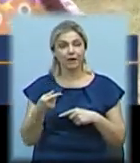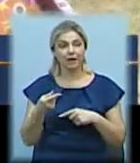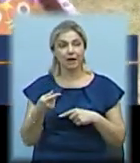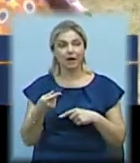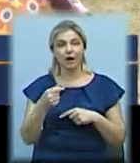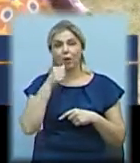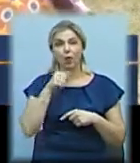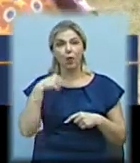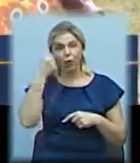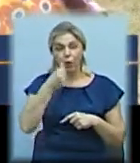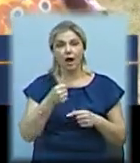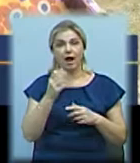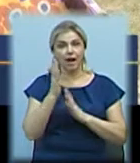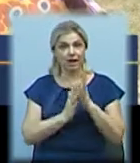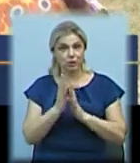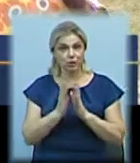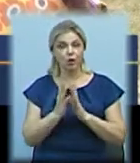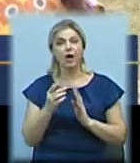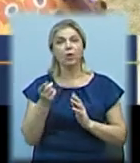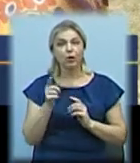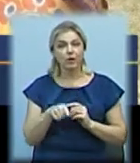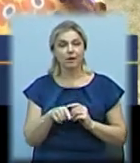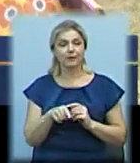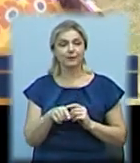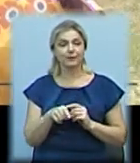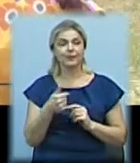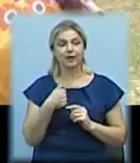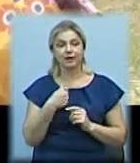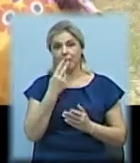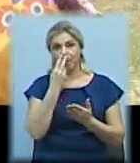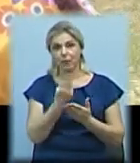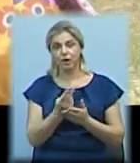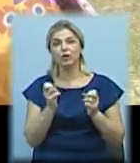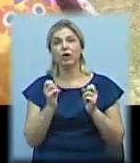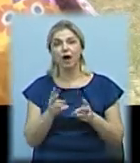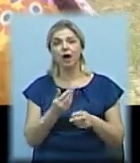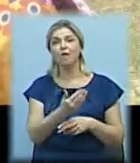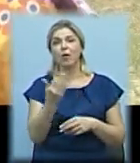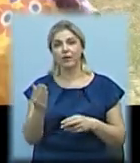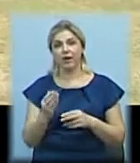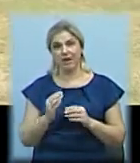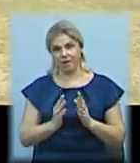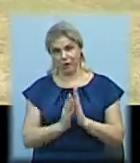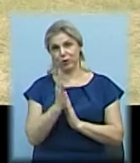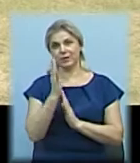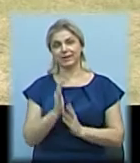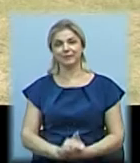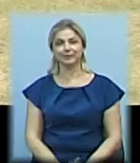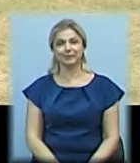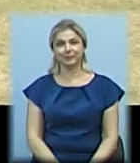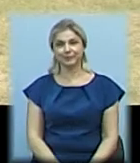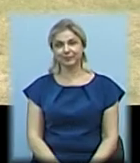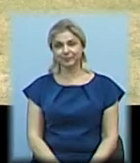наступного року до лісу, тоді я побачу, як вони підросли. Вікторія Чернявська,